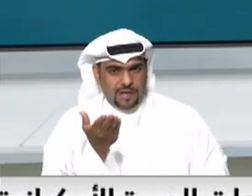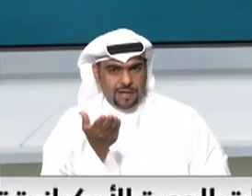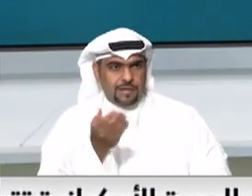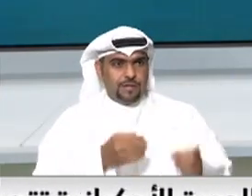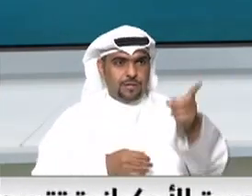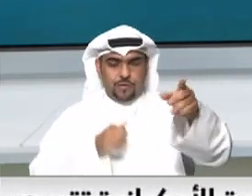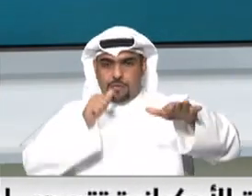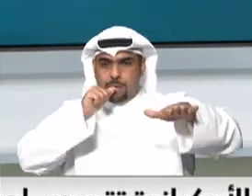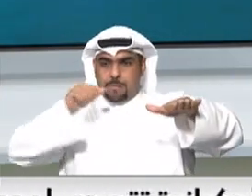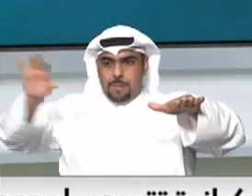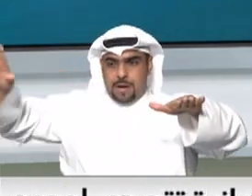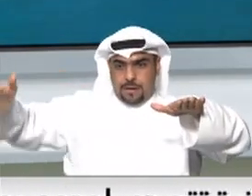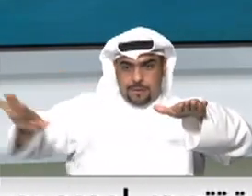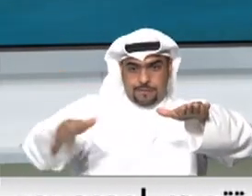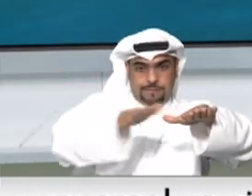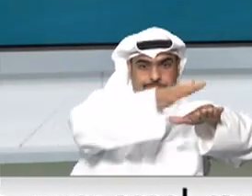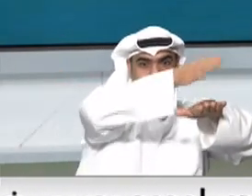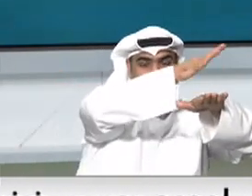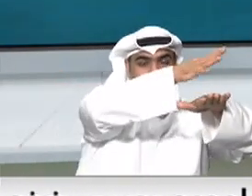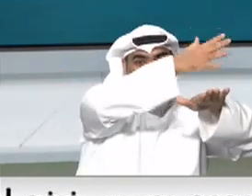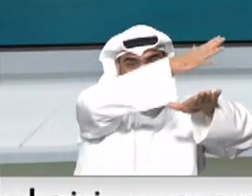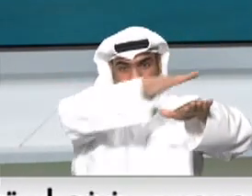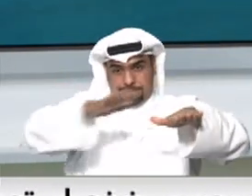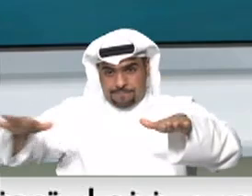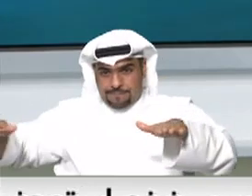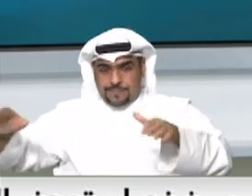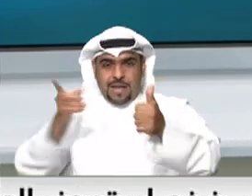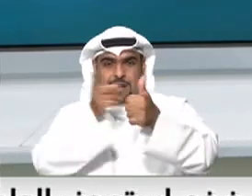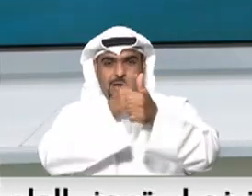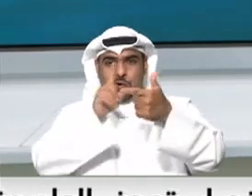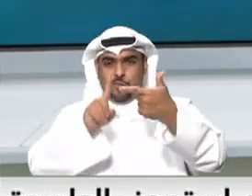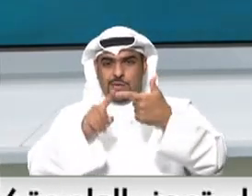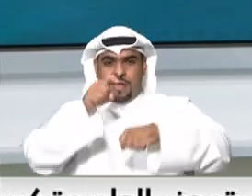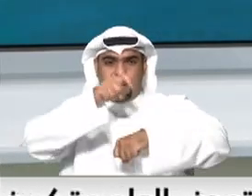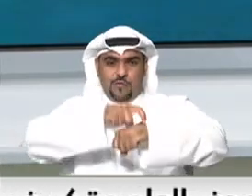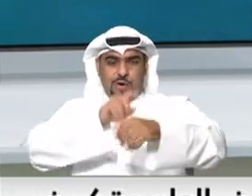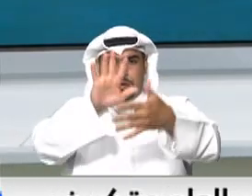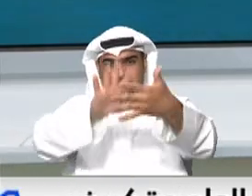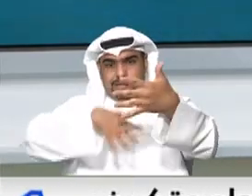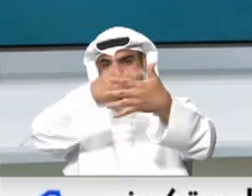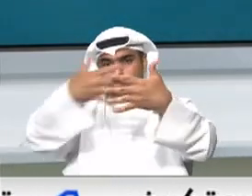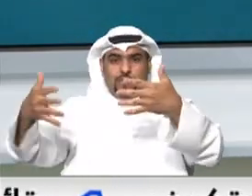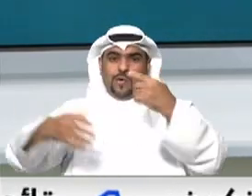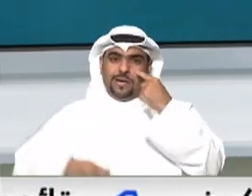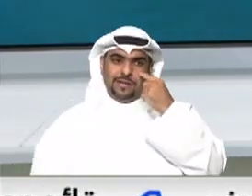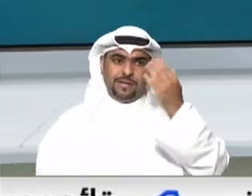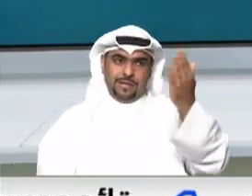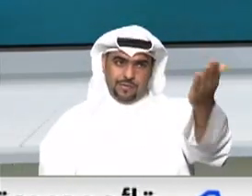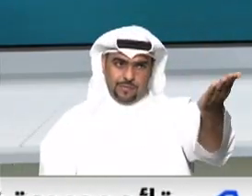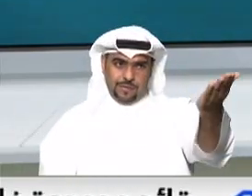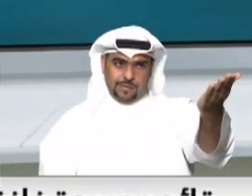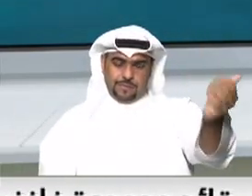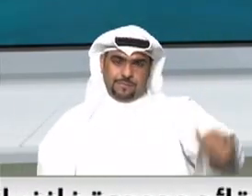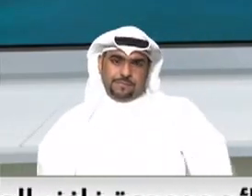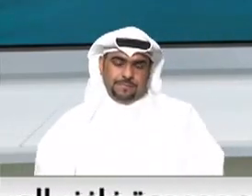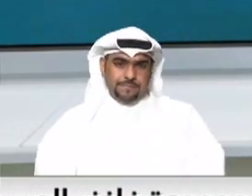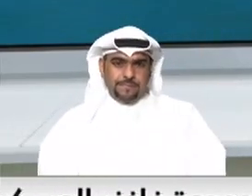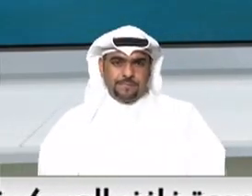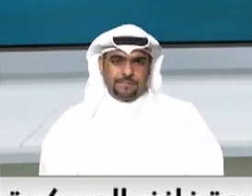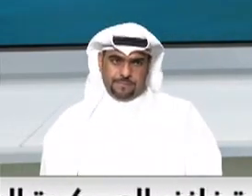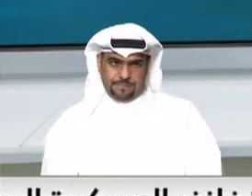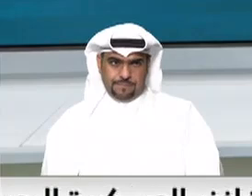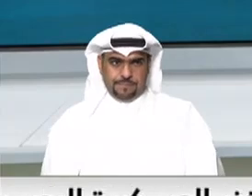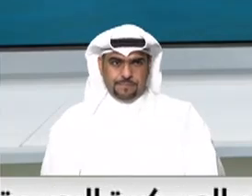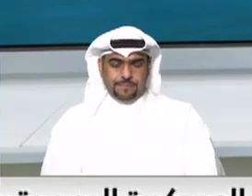الثاني الساعه 2:00 و57 دقيقه مساء والجزر الاول الساعه تسعه وثمانيه وخمسين دقيقه صباحا والجزر الثاني الساعه عشر وخمسه وخمسين